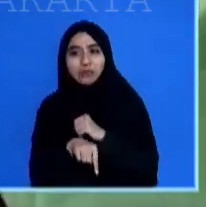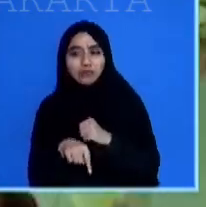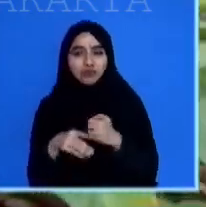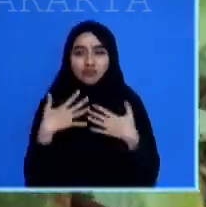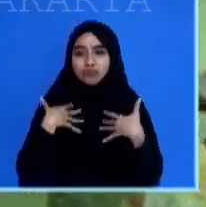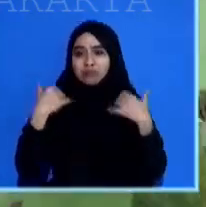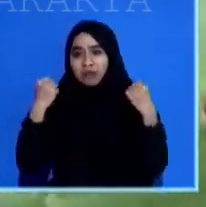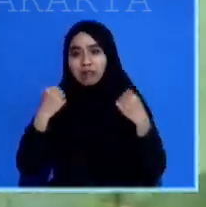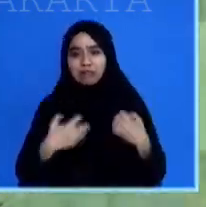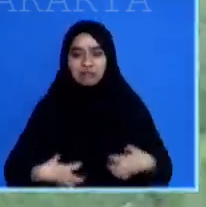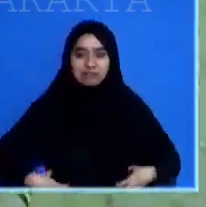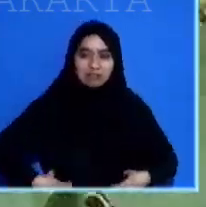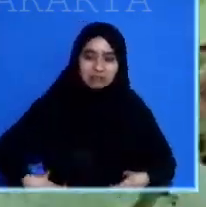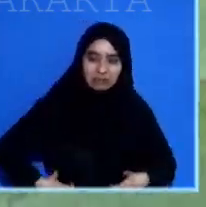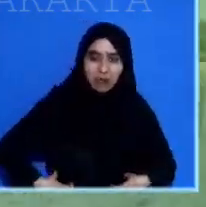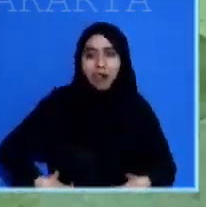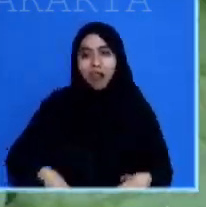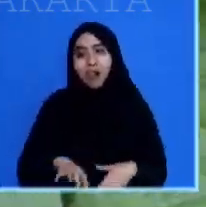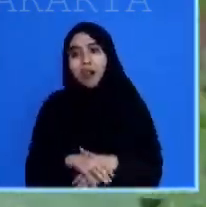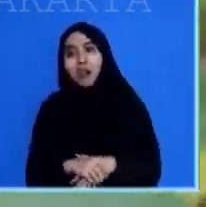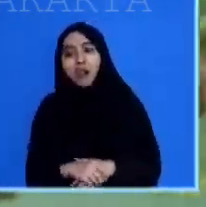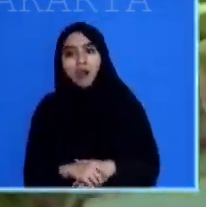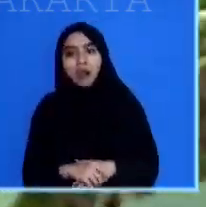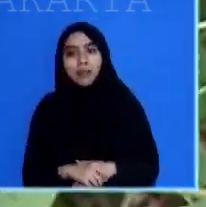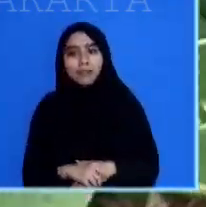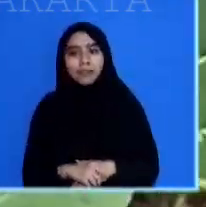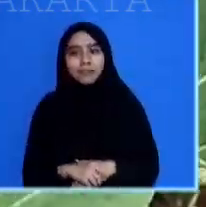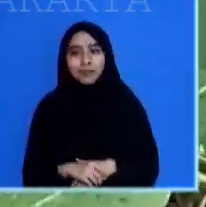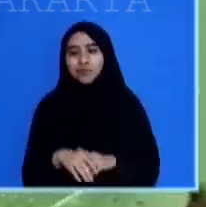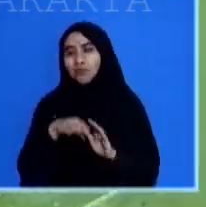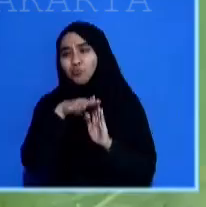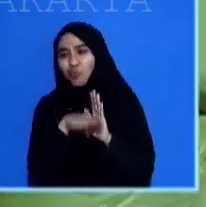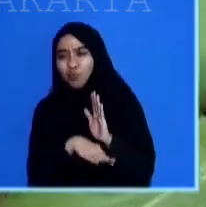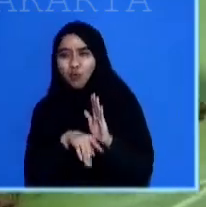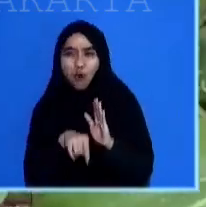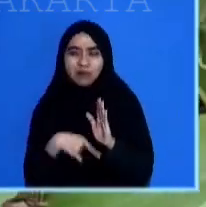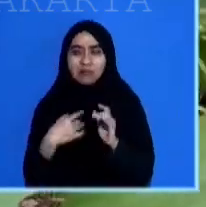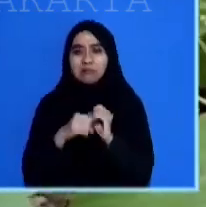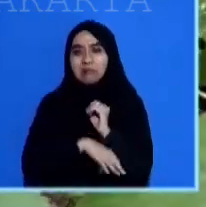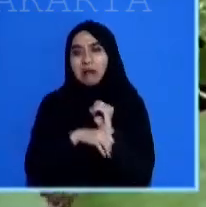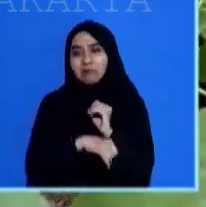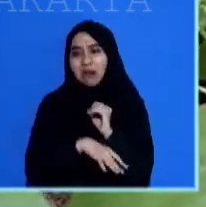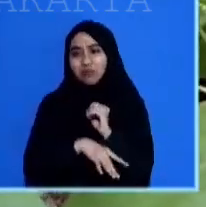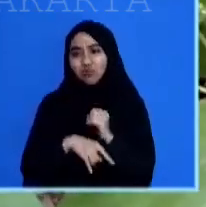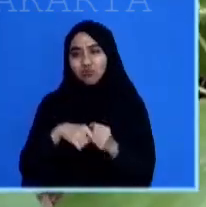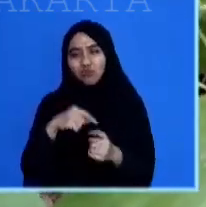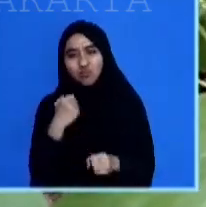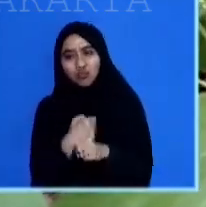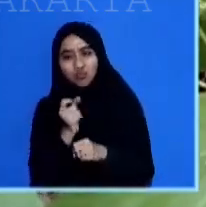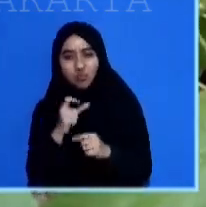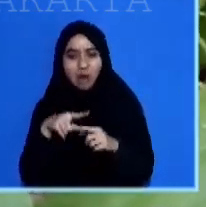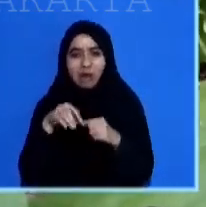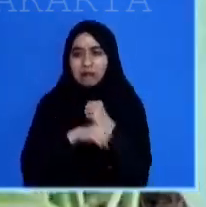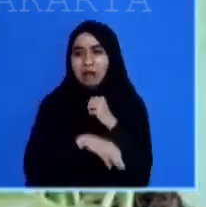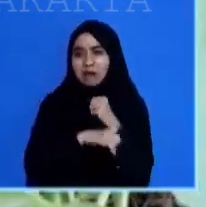sakit ginjal, biantu ngendelani tekanan darah sarto kadar gendis ing salebeting rah, sarto